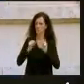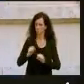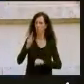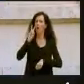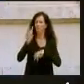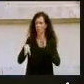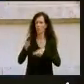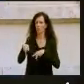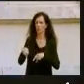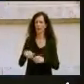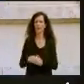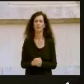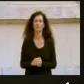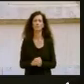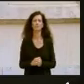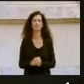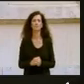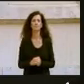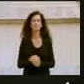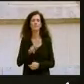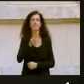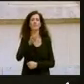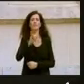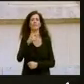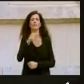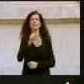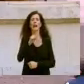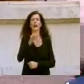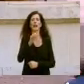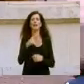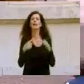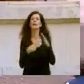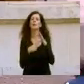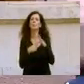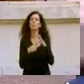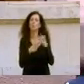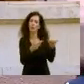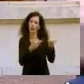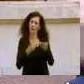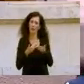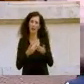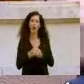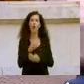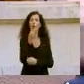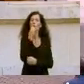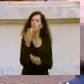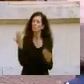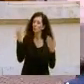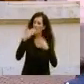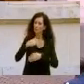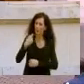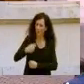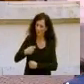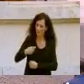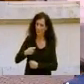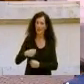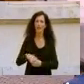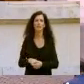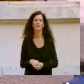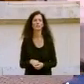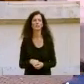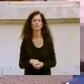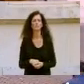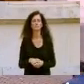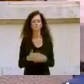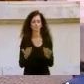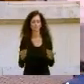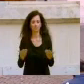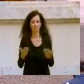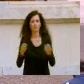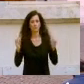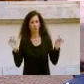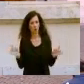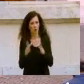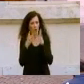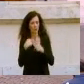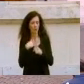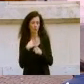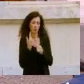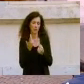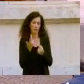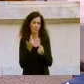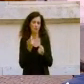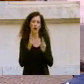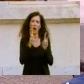giovanna vitale la repubblica prego buonasera presidente e io anch'io approfitto le faccio due